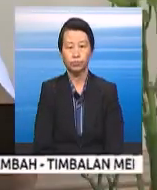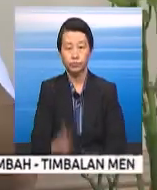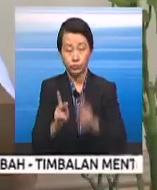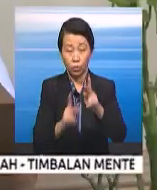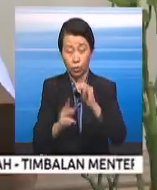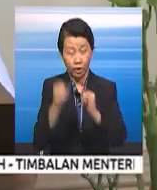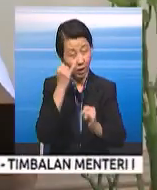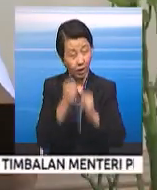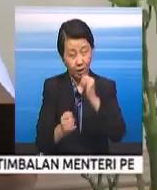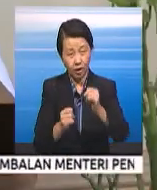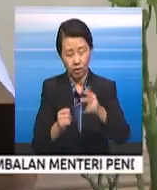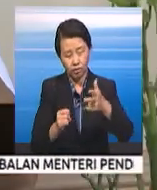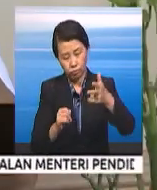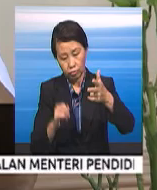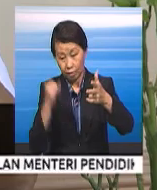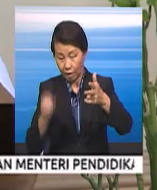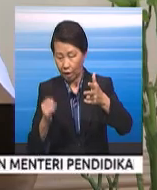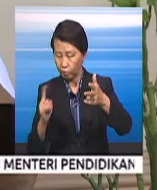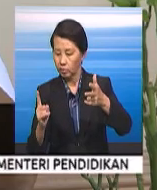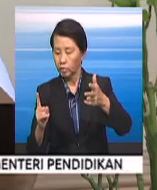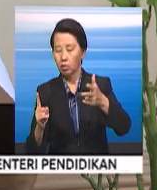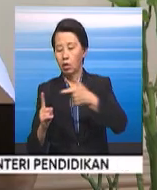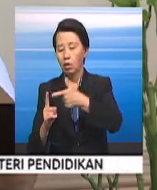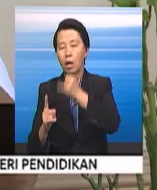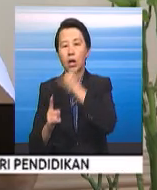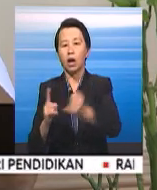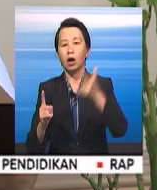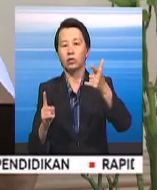tu, Private Chet Rose.